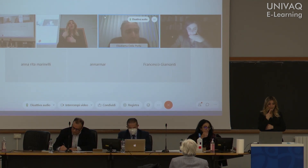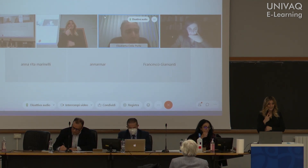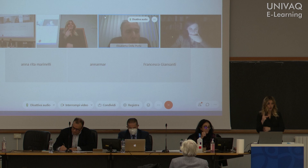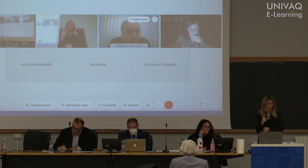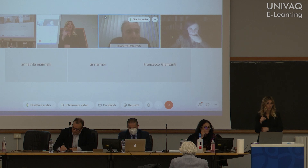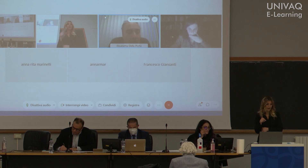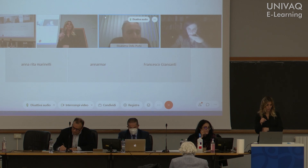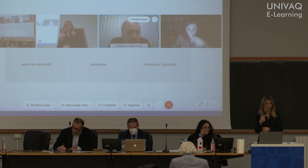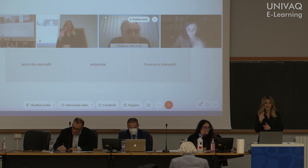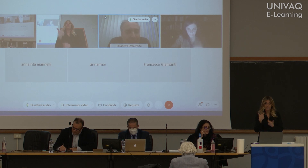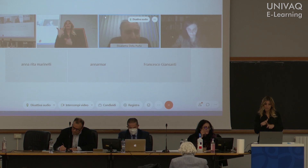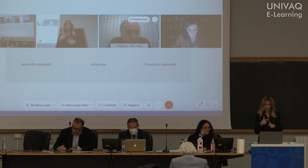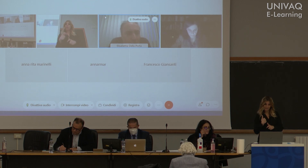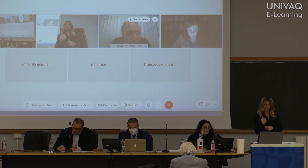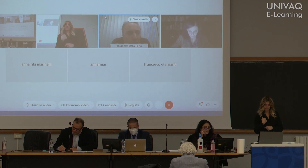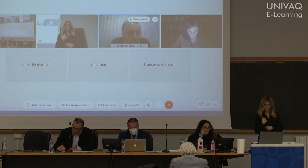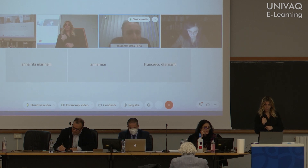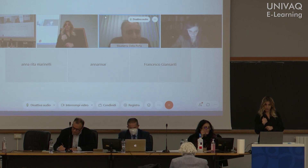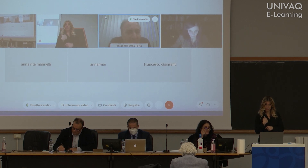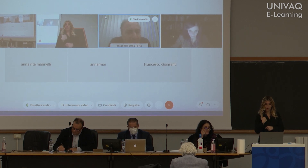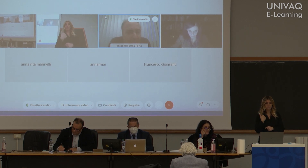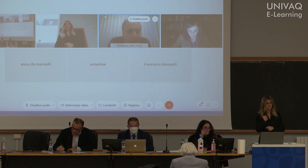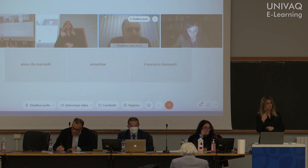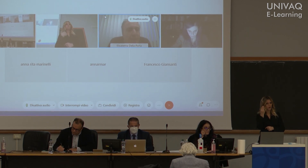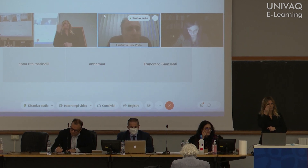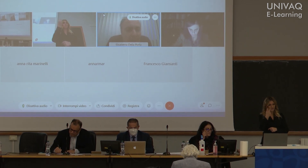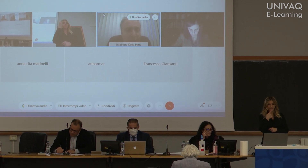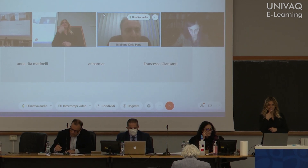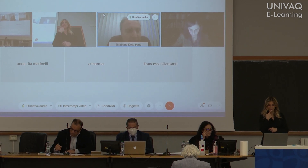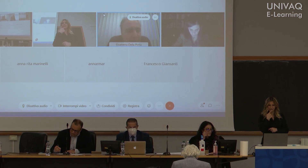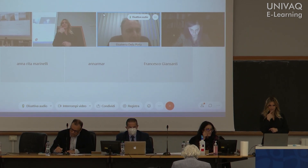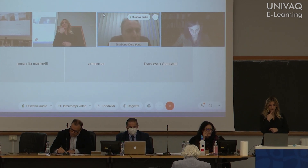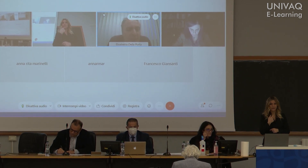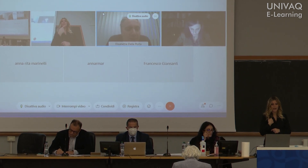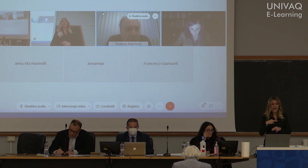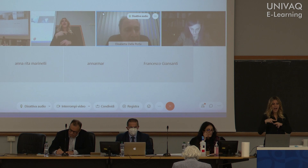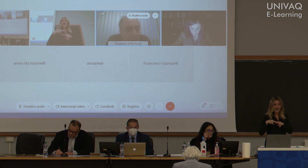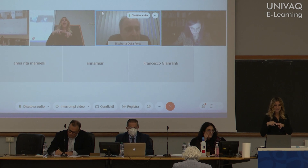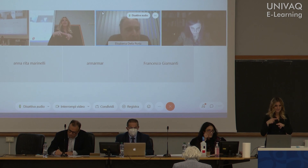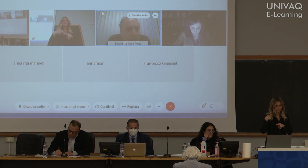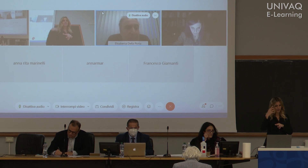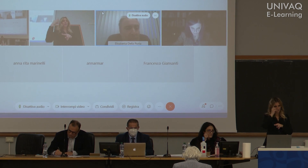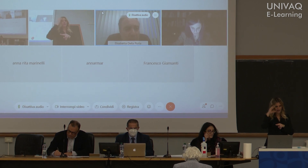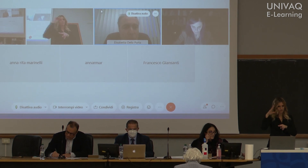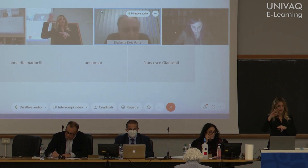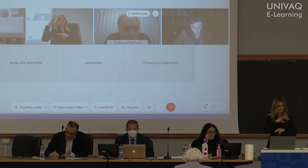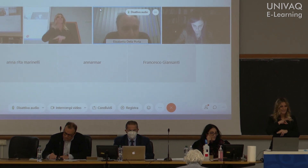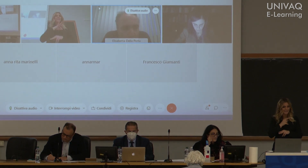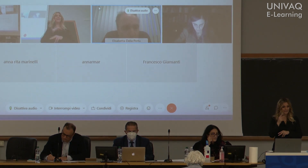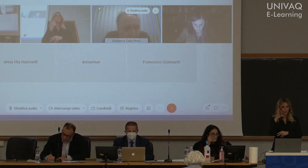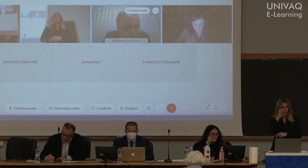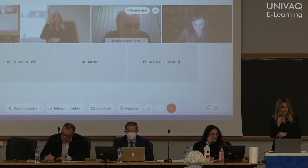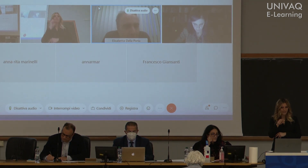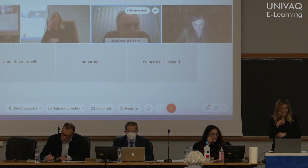l'ha domato pensando che col welfare assistenziale pensiamo ai redditi universali. No, e sono